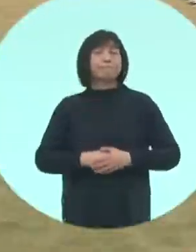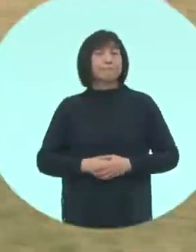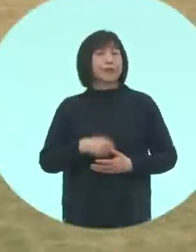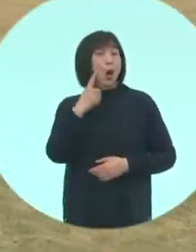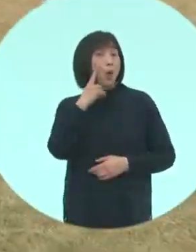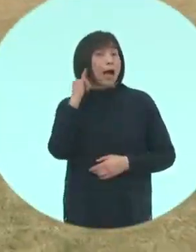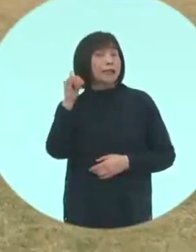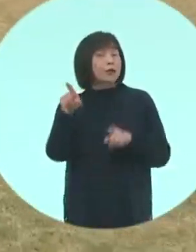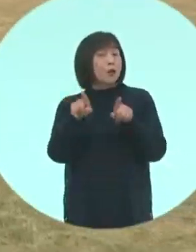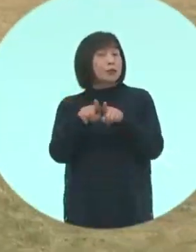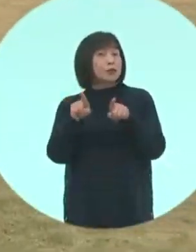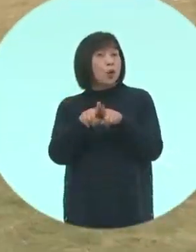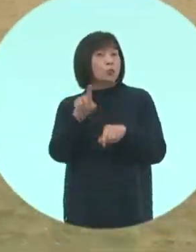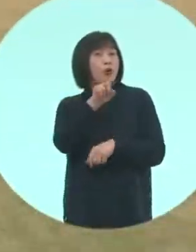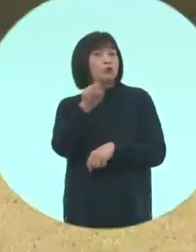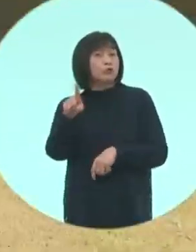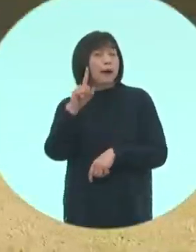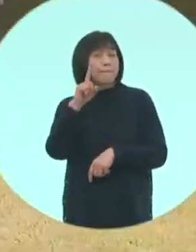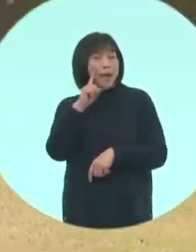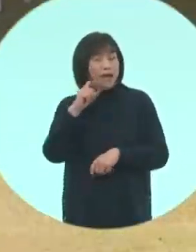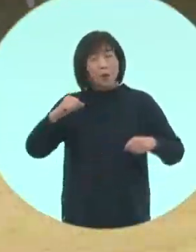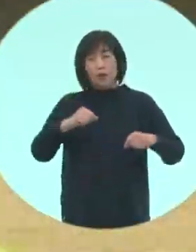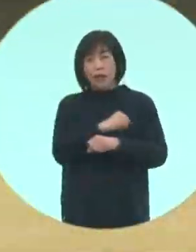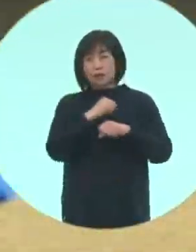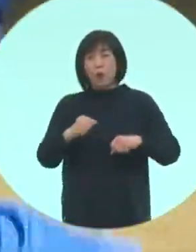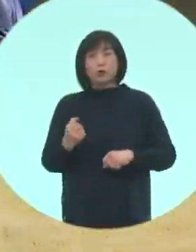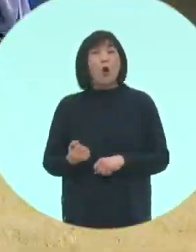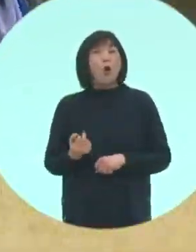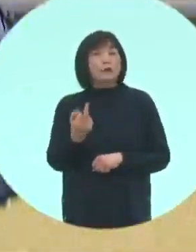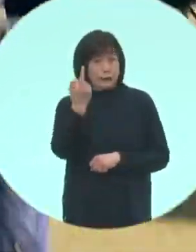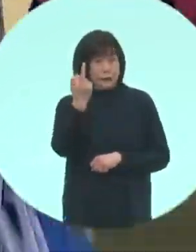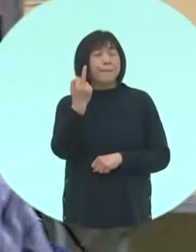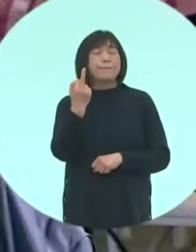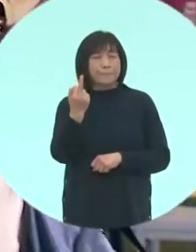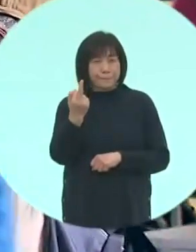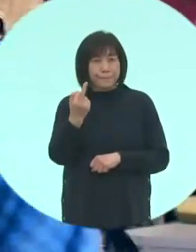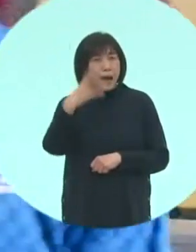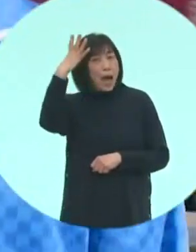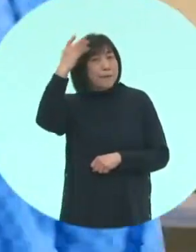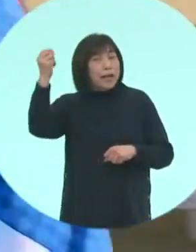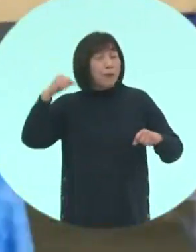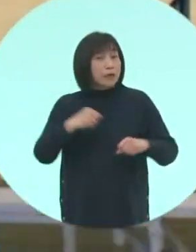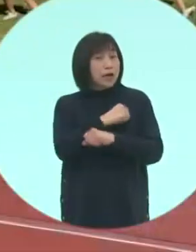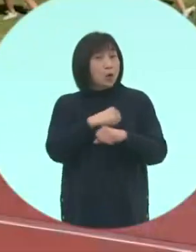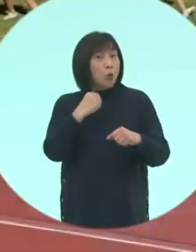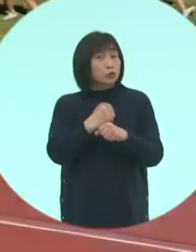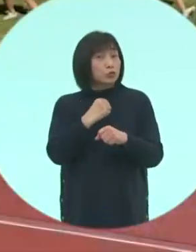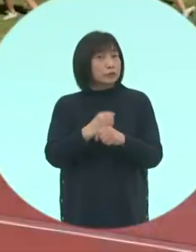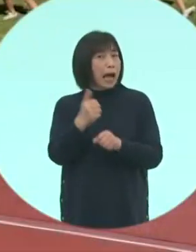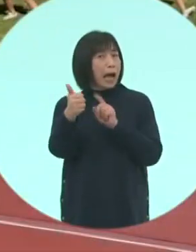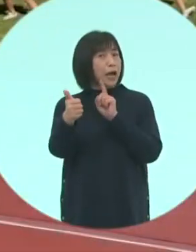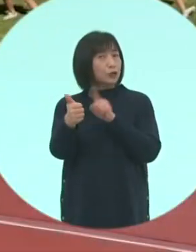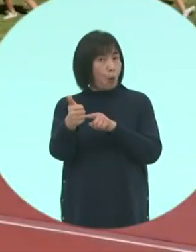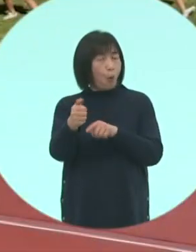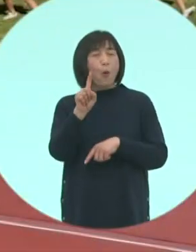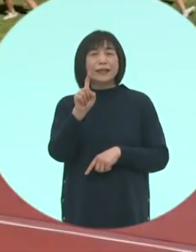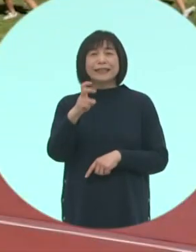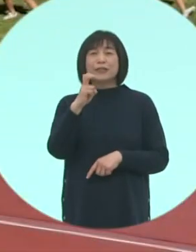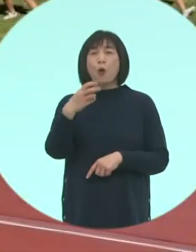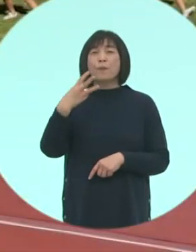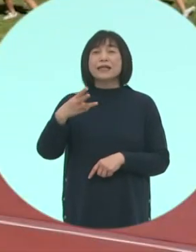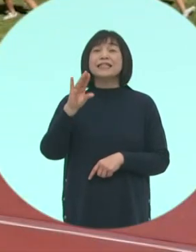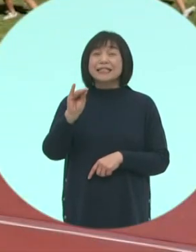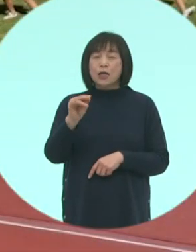の10代目体操のお兄さんであり、あの水面体操を作ったひろみちお兄さんこ